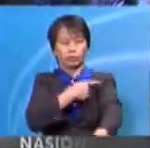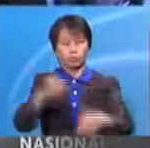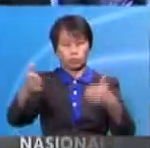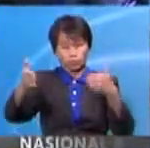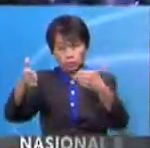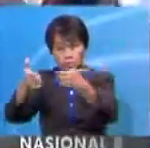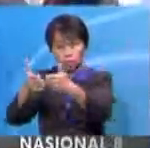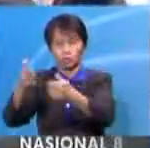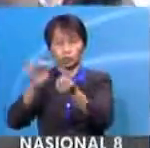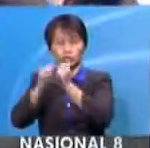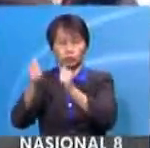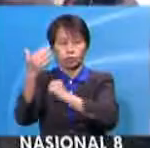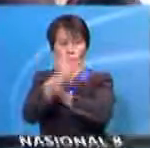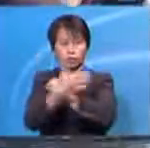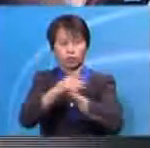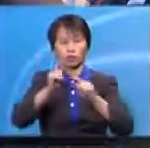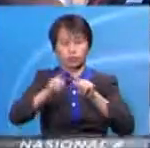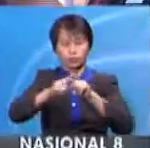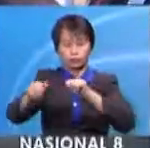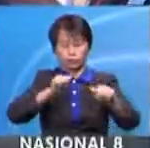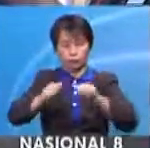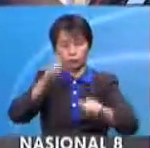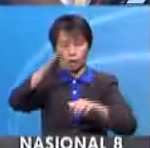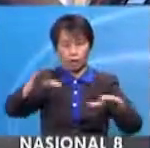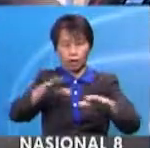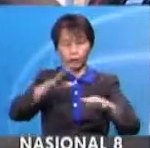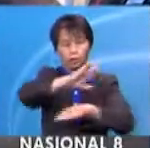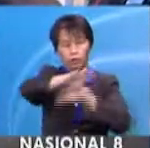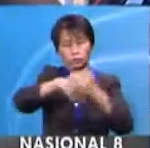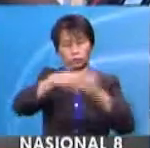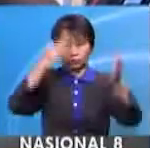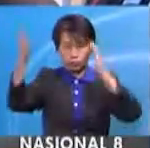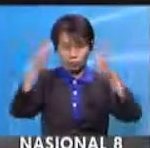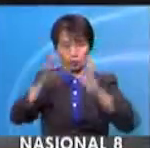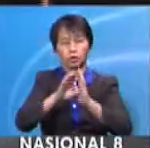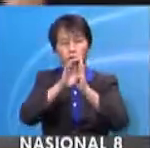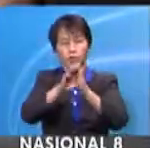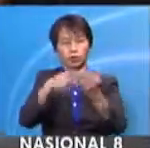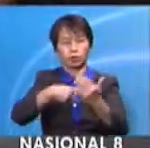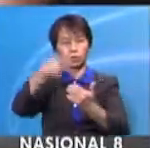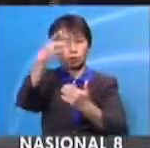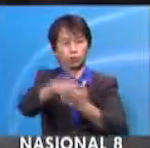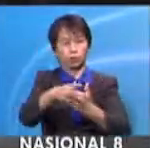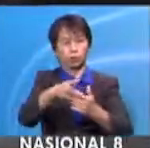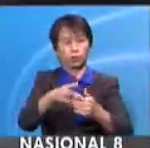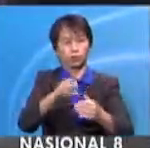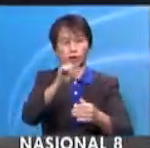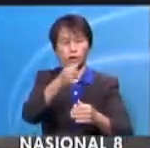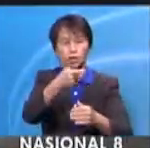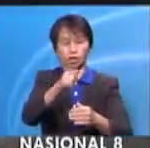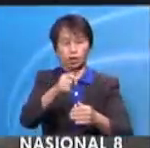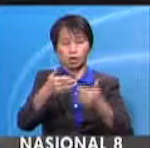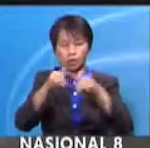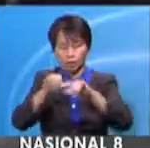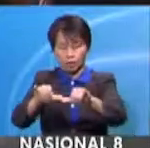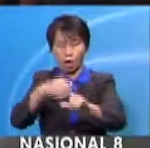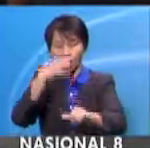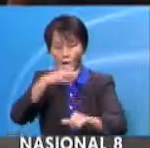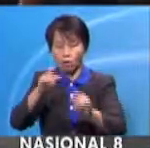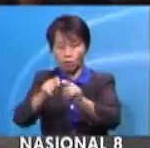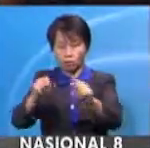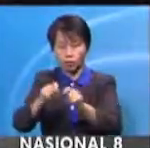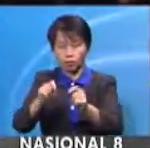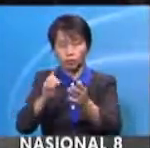menuju hari Sukanegara pelbagai aktiviti akan dijalankan di seluruh negara antaranya program-program ad hoc di kawasan-kawasan Hotspot